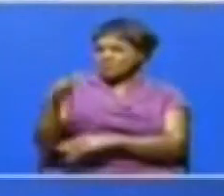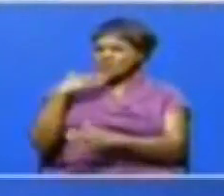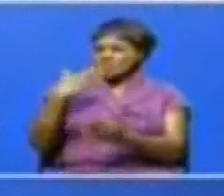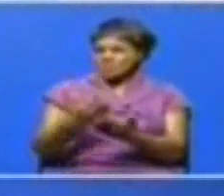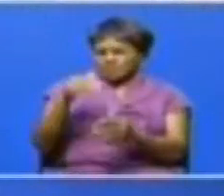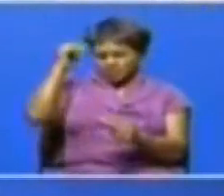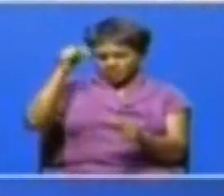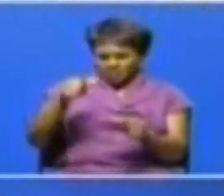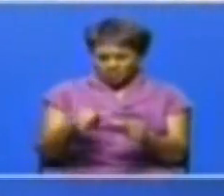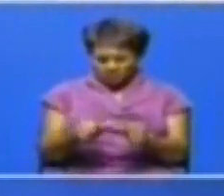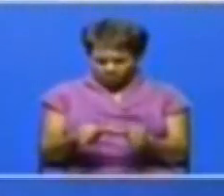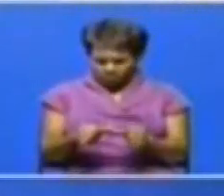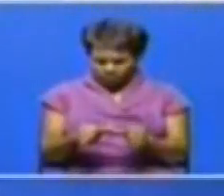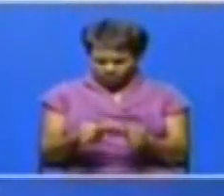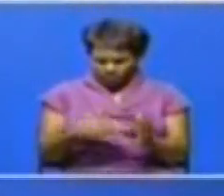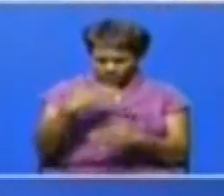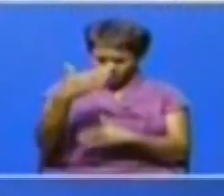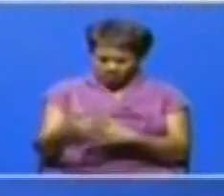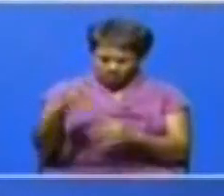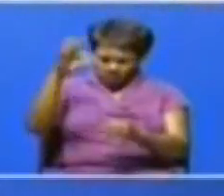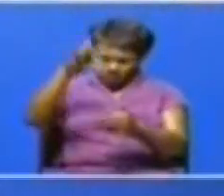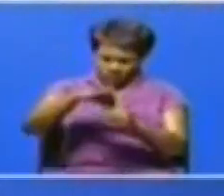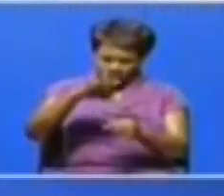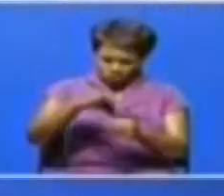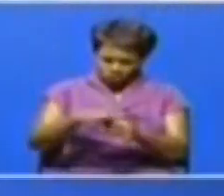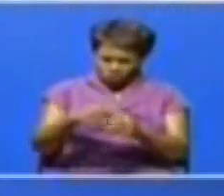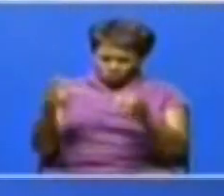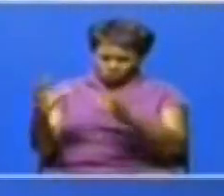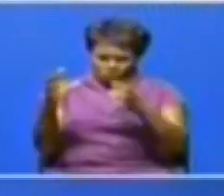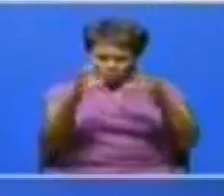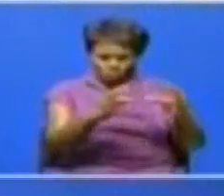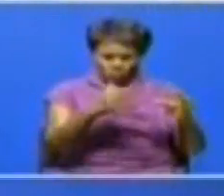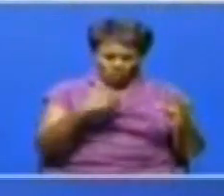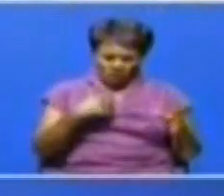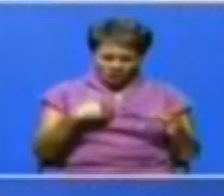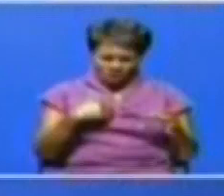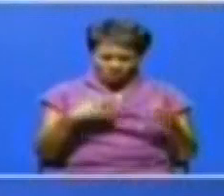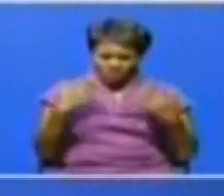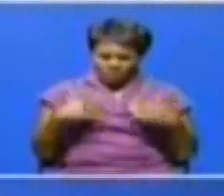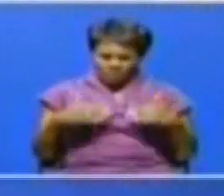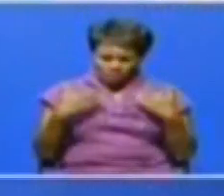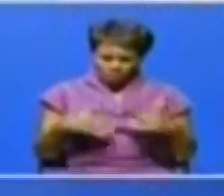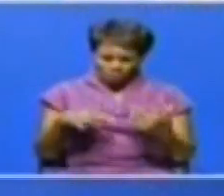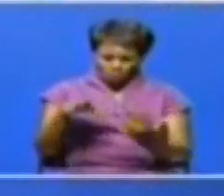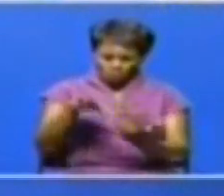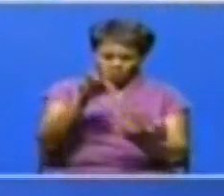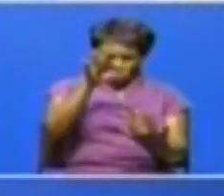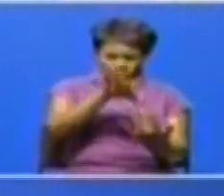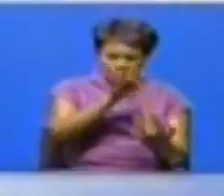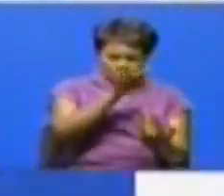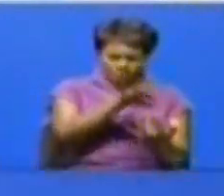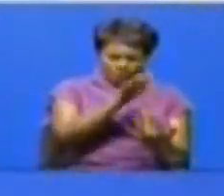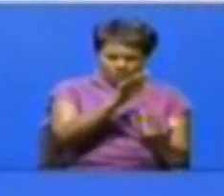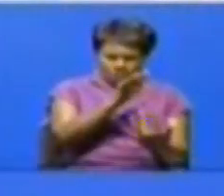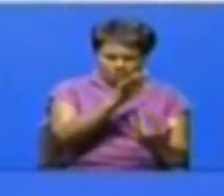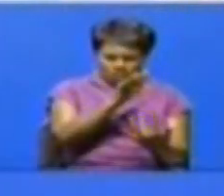sana. Itakumbuka kwamba baada ya uchaguzi kila chama kinakuwa na indandi ya wale watu wamechaguliwa, na sababu